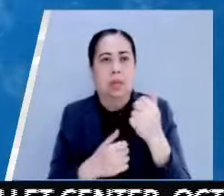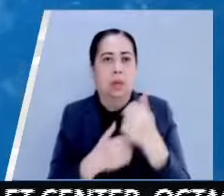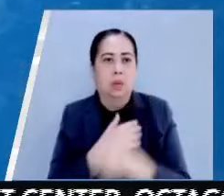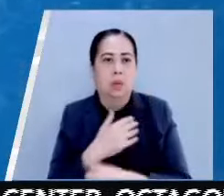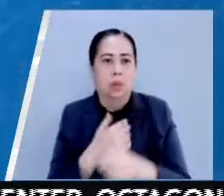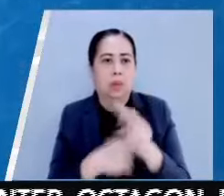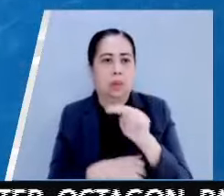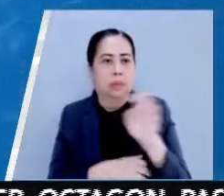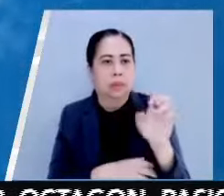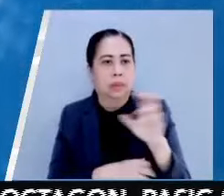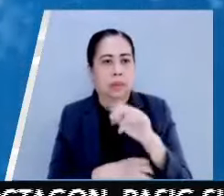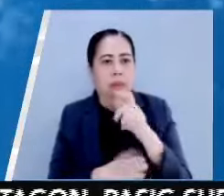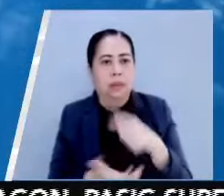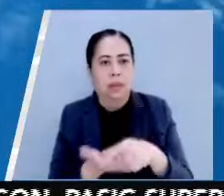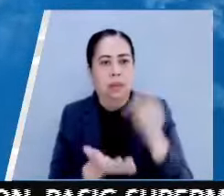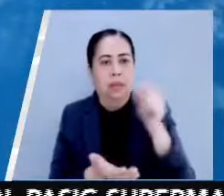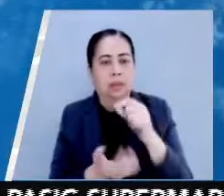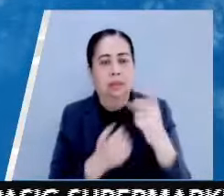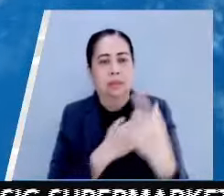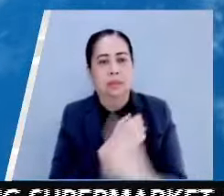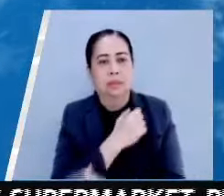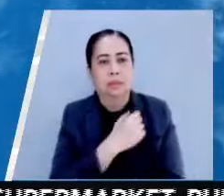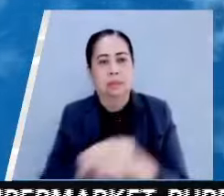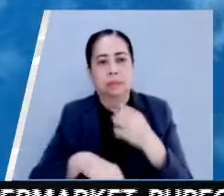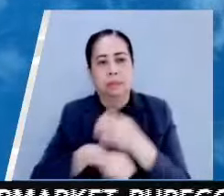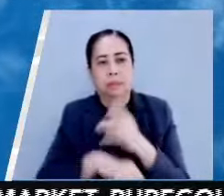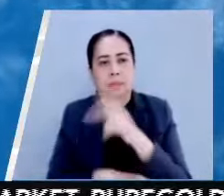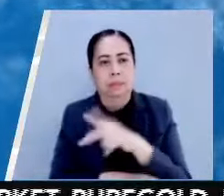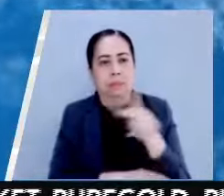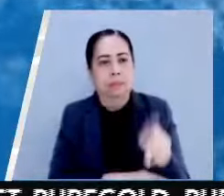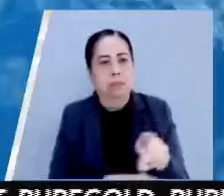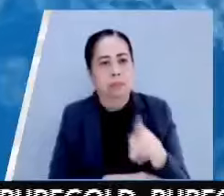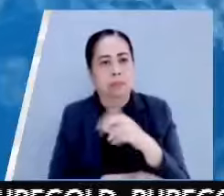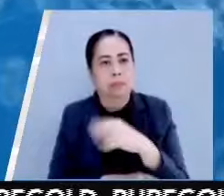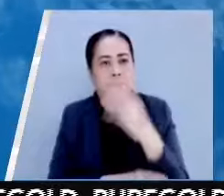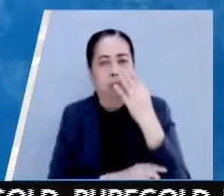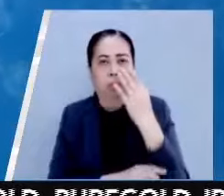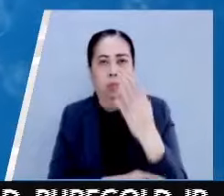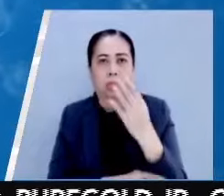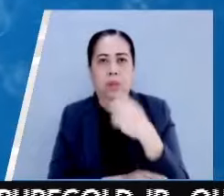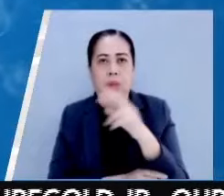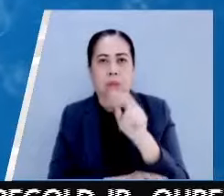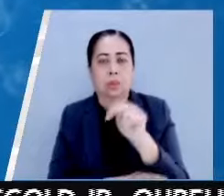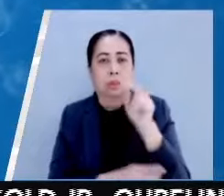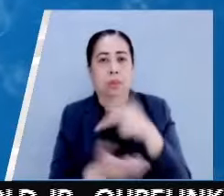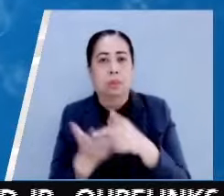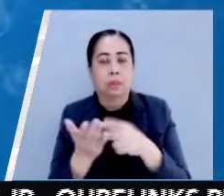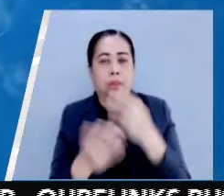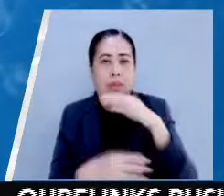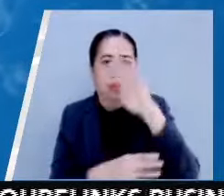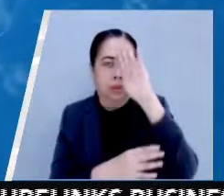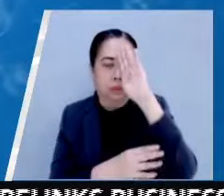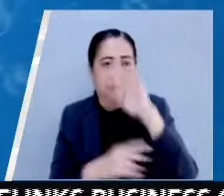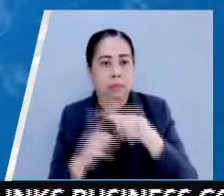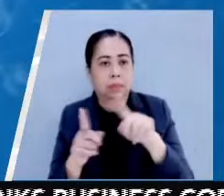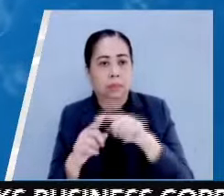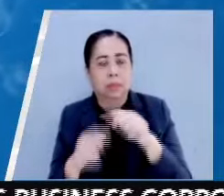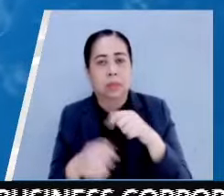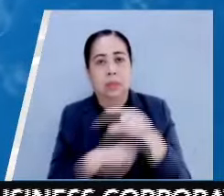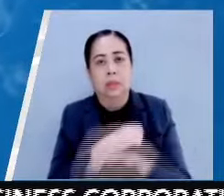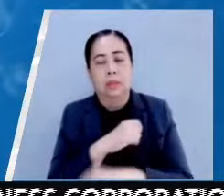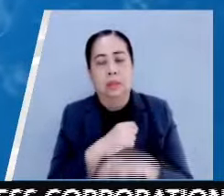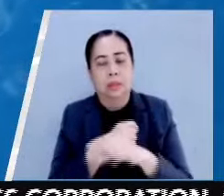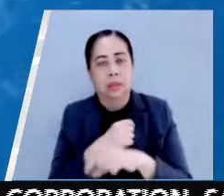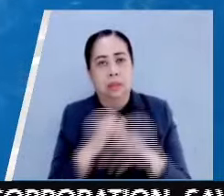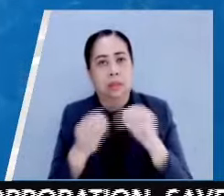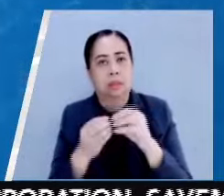Ecija, Tarlac, Zambales, Bataan, Pampanga, Bulacan, northern portion ng Cavite, Rizal at mainland Quezon, at signal number